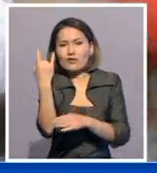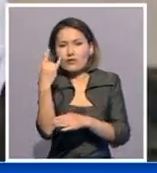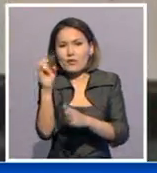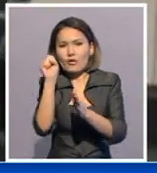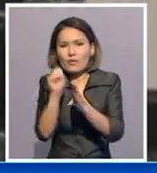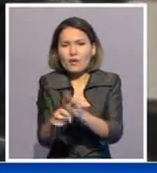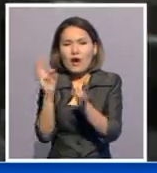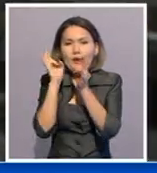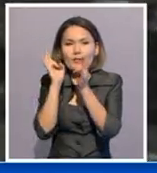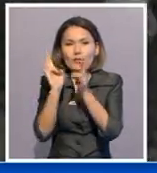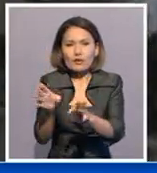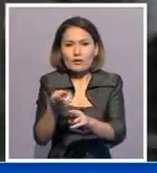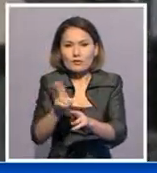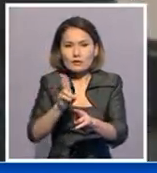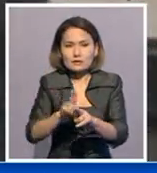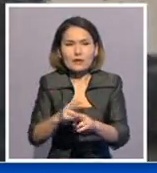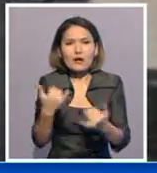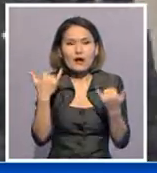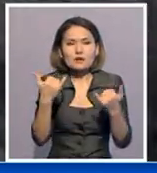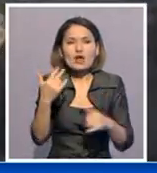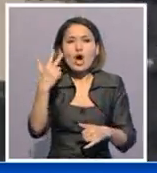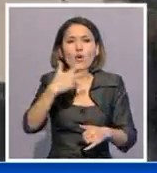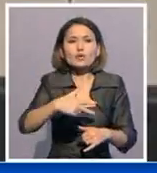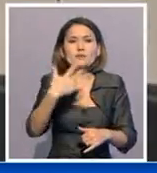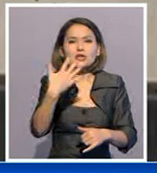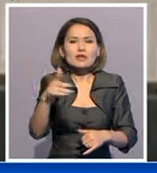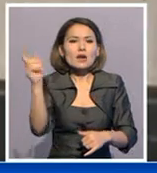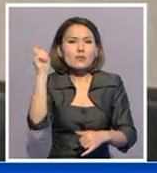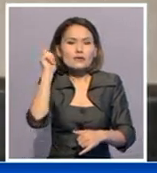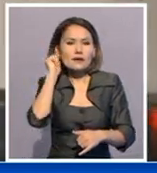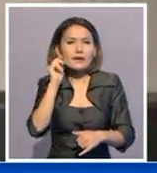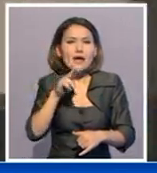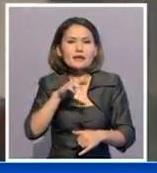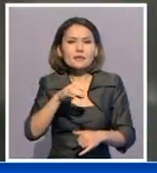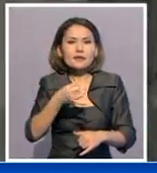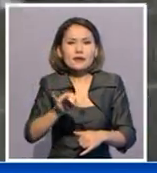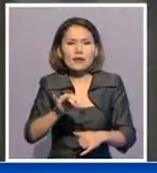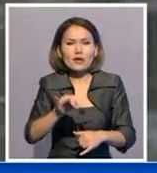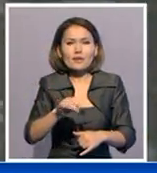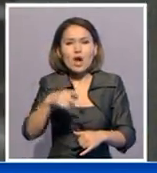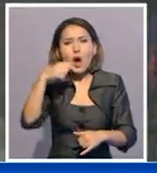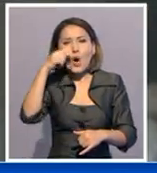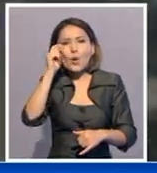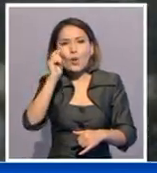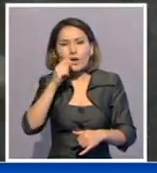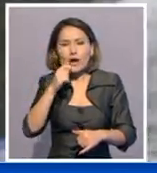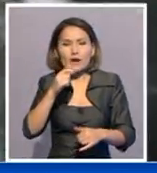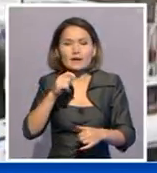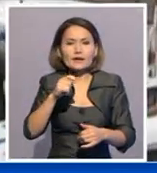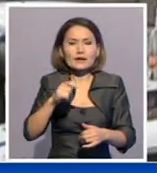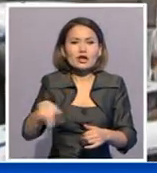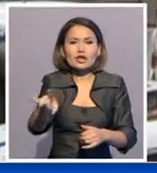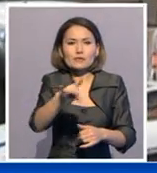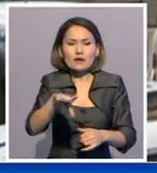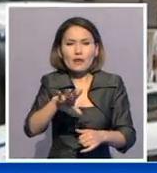келген соң бірнеше минут өткенде өліп қалды. Сұмдық әрекетке барған 35 жастағы Дмитрий Канариков Украинаның Харьков қаласынан. Таяуда